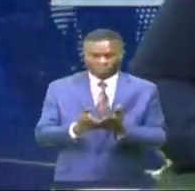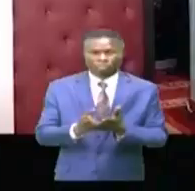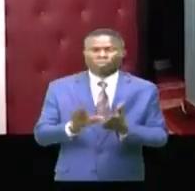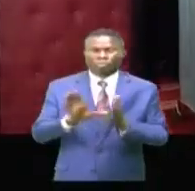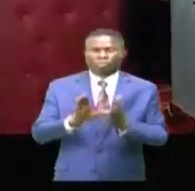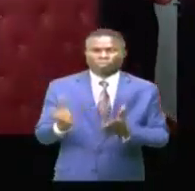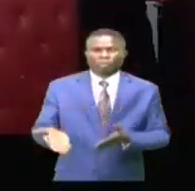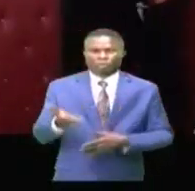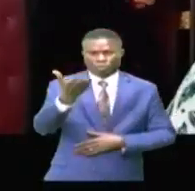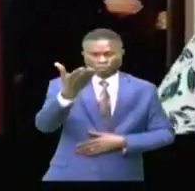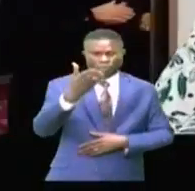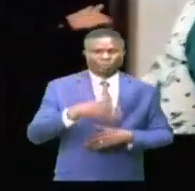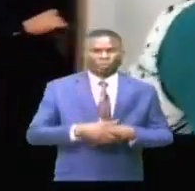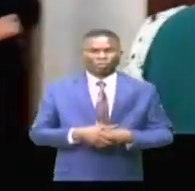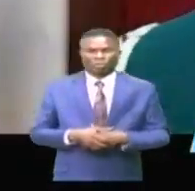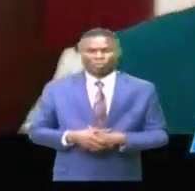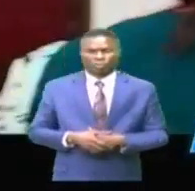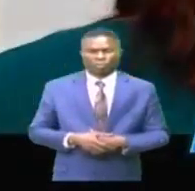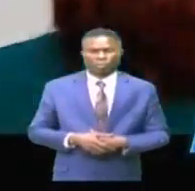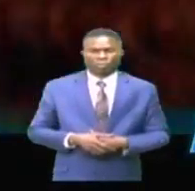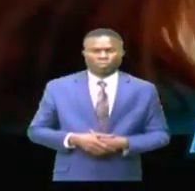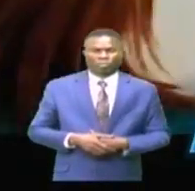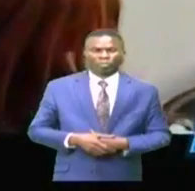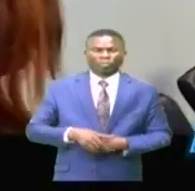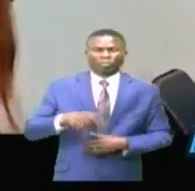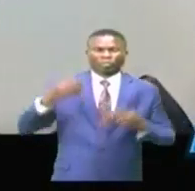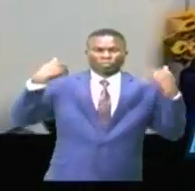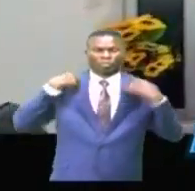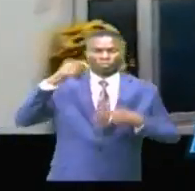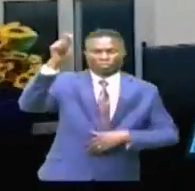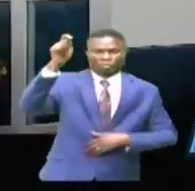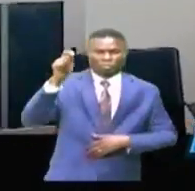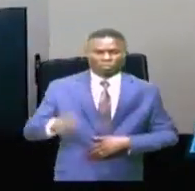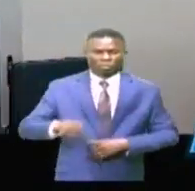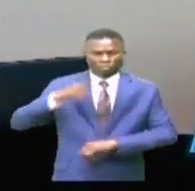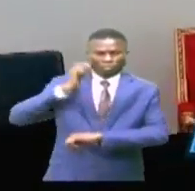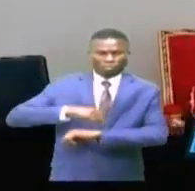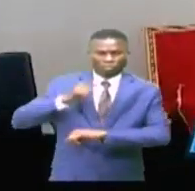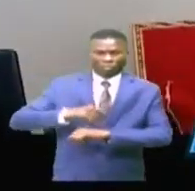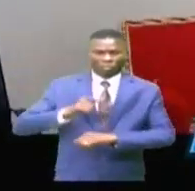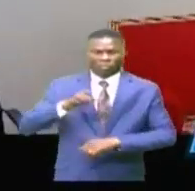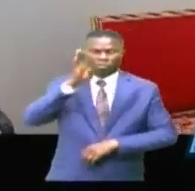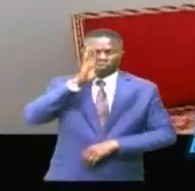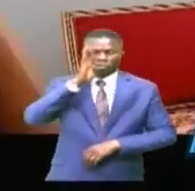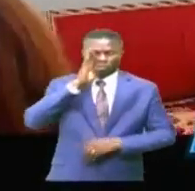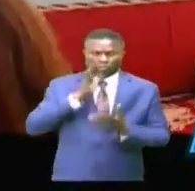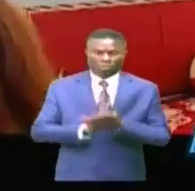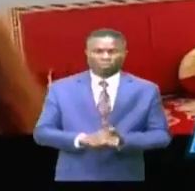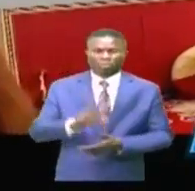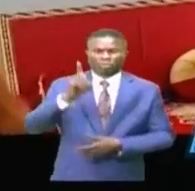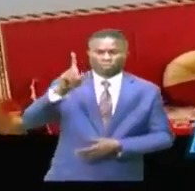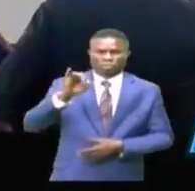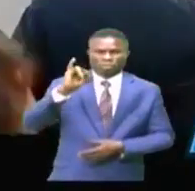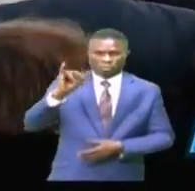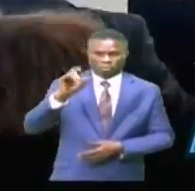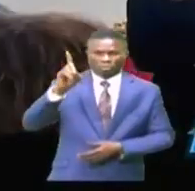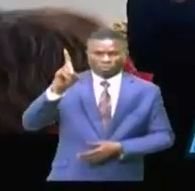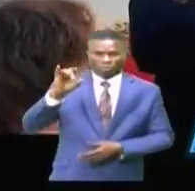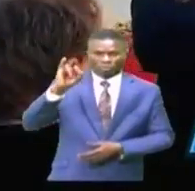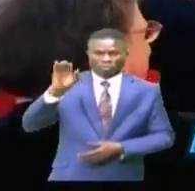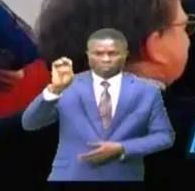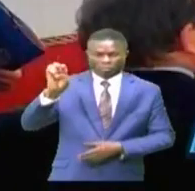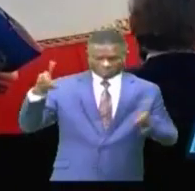condensé le commissaire européen à la justice le Belge Didier Reynders et ta Kinshasa